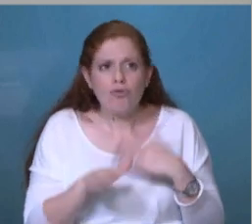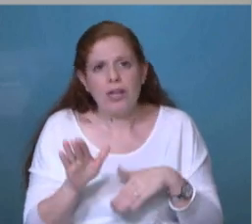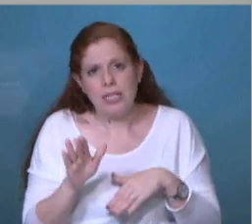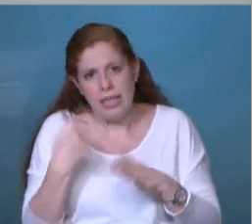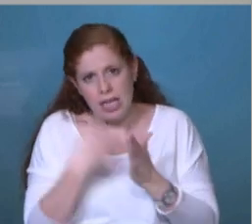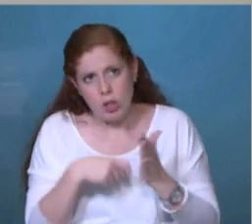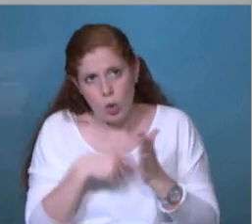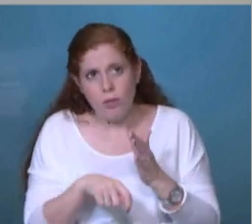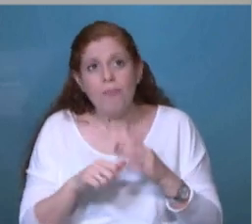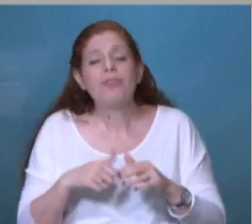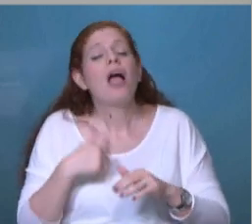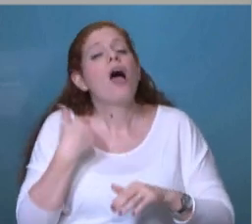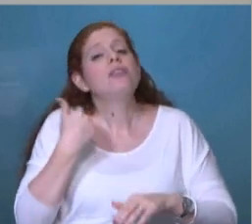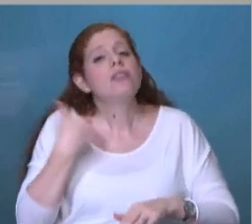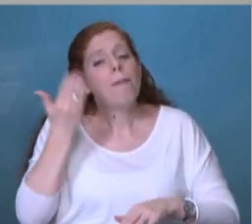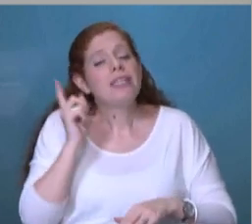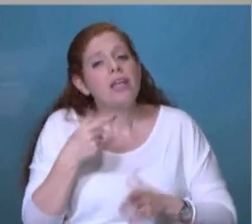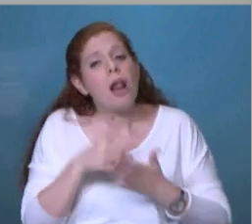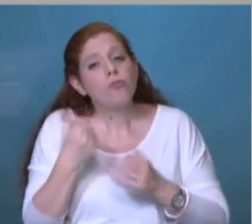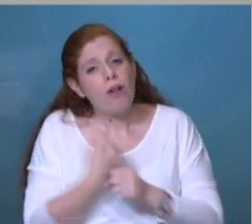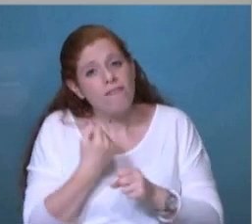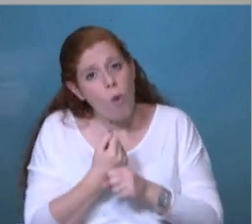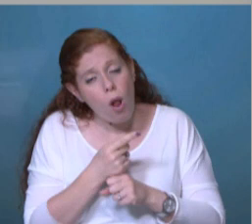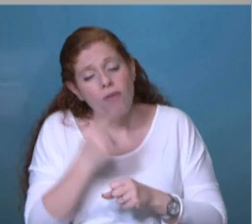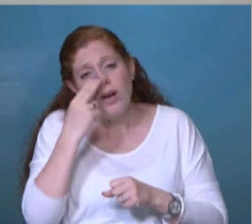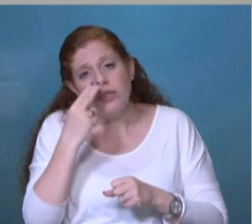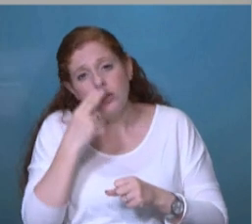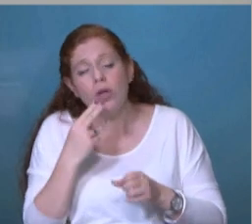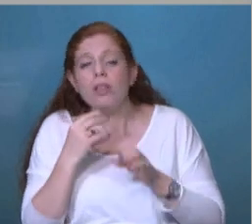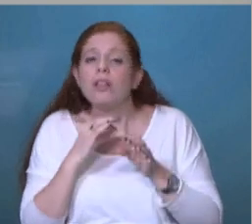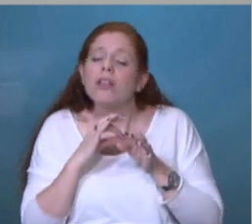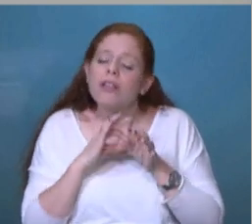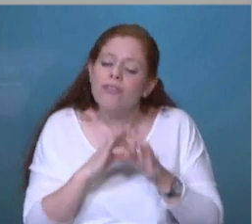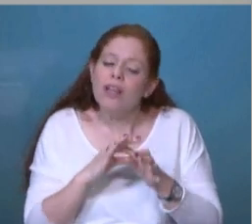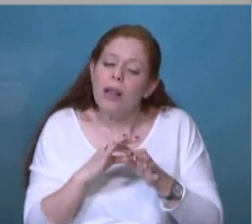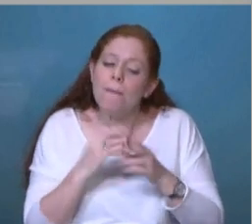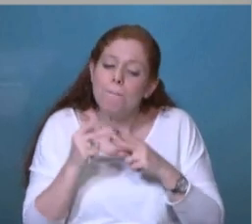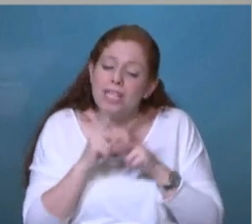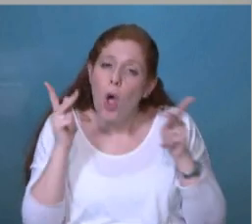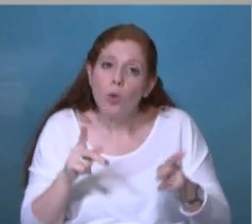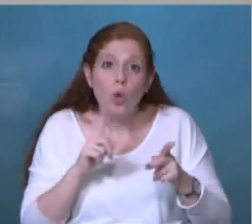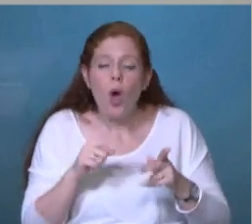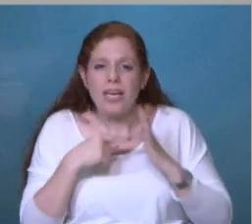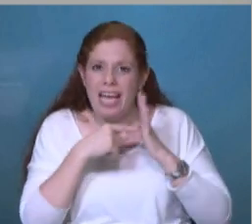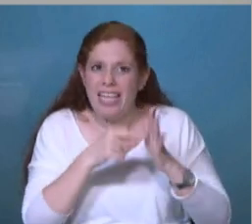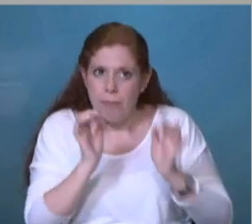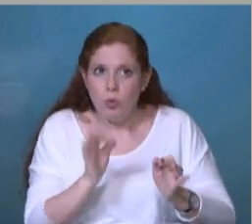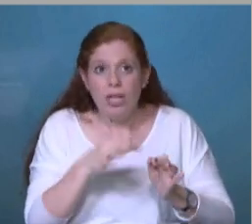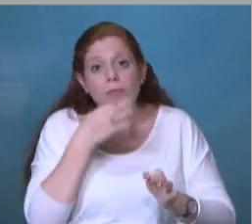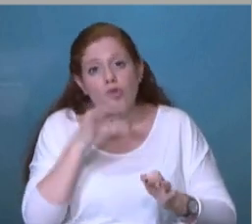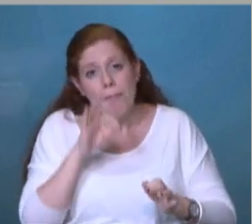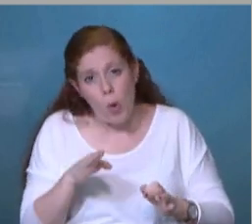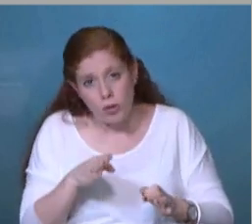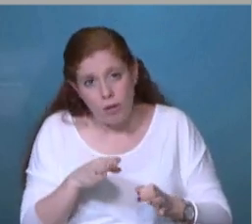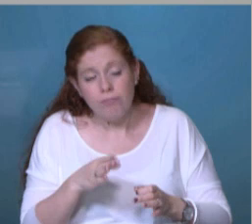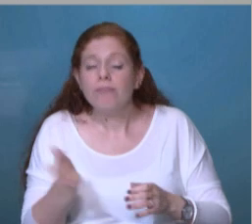השר הבא יצטרך להמשיך לפעול בכיוון, ולנסות להוביל לפתרון שלא רק ישקף את המציאות, אלא גם ישפר אותה.